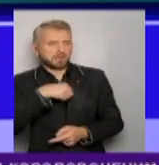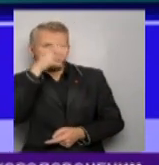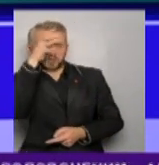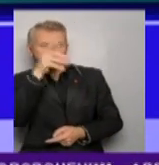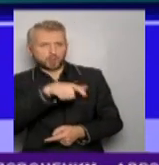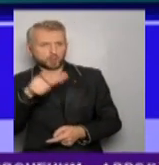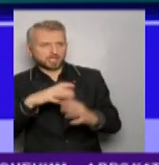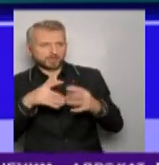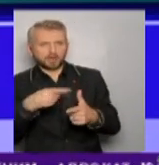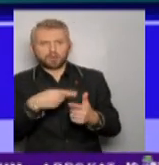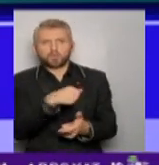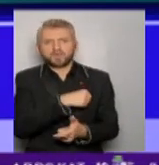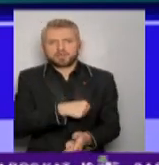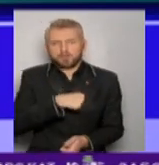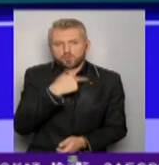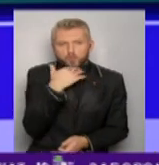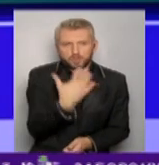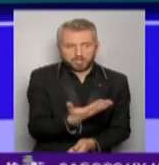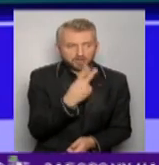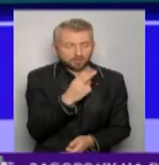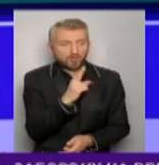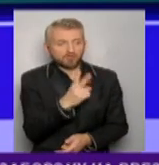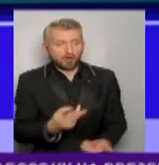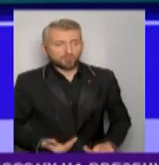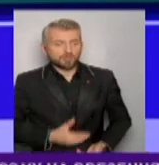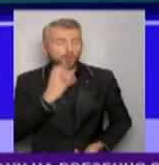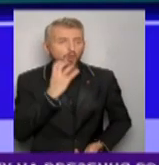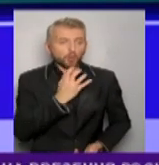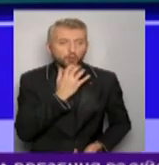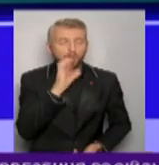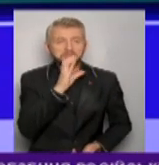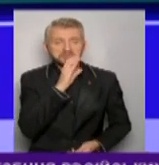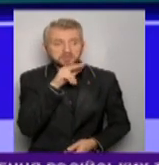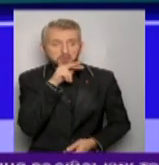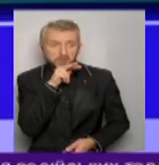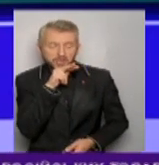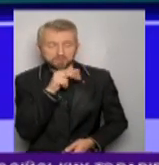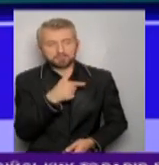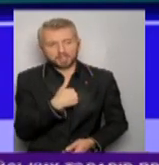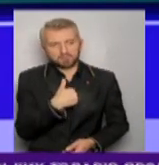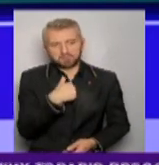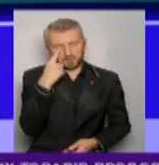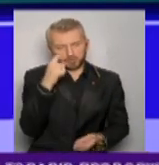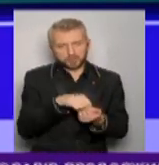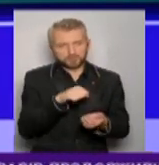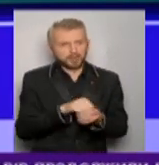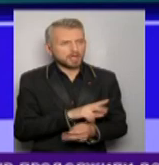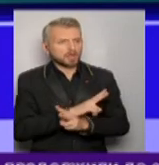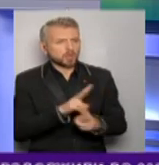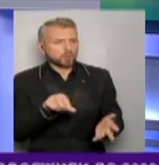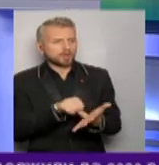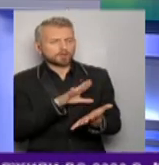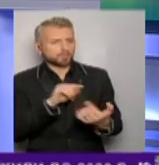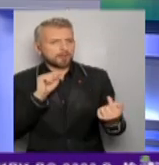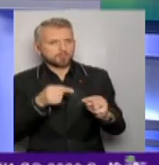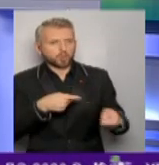дурні. Дивлячись на те, як живе Куба і Північна Корея, швидше друге з питанням цього мораторію. Пане Мар'ян, ніхто не виступає